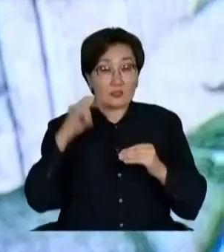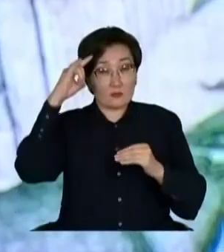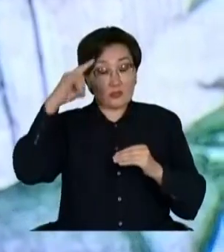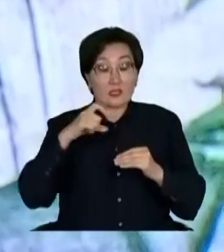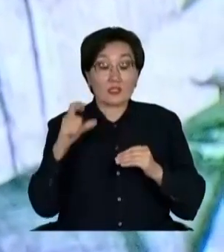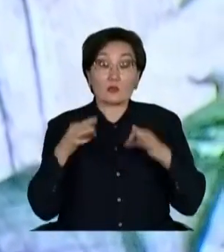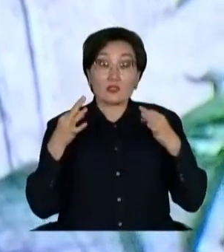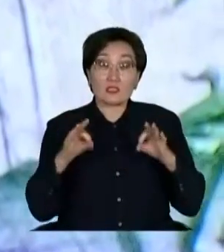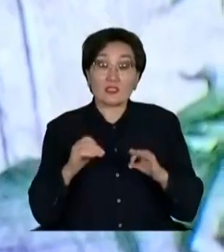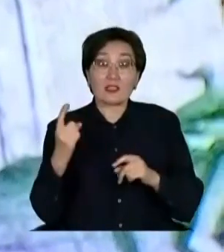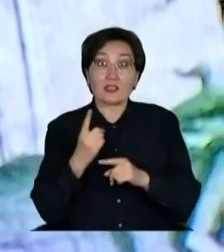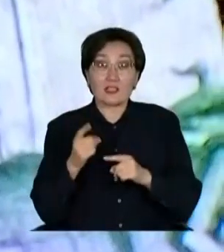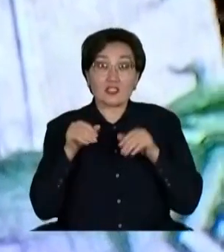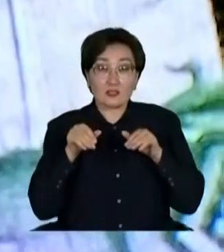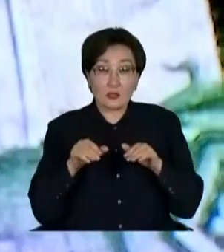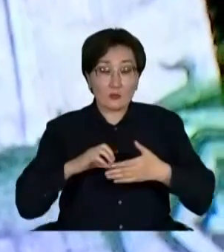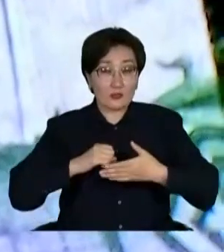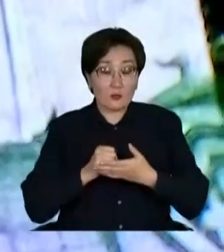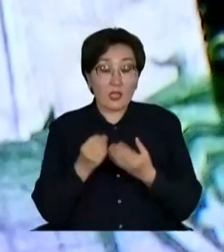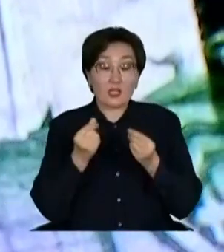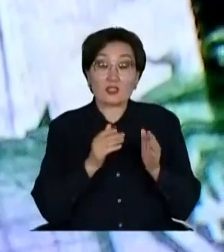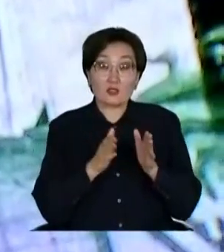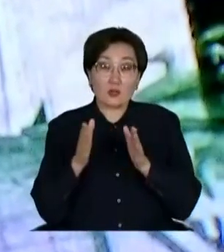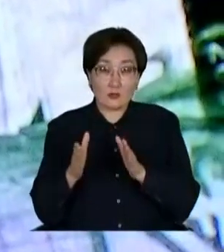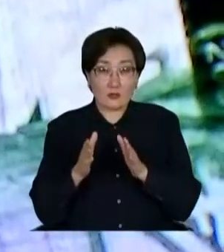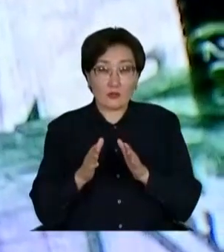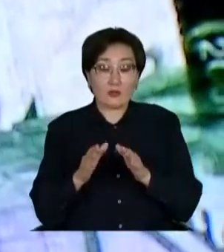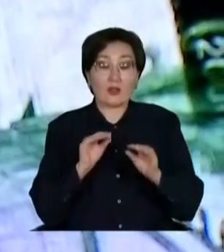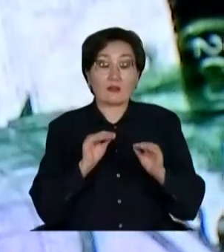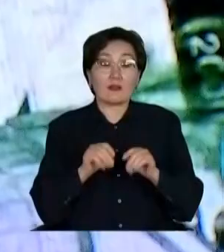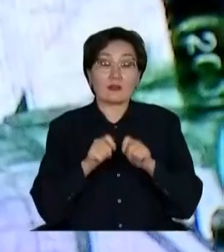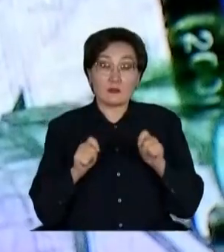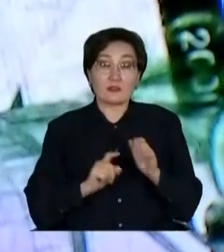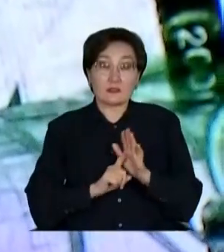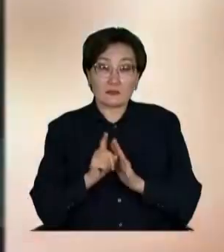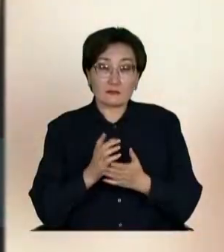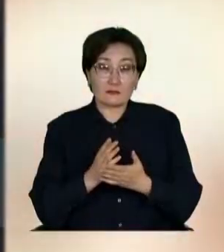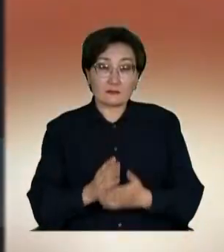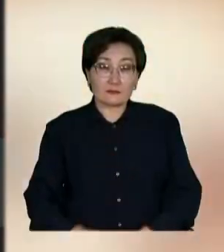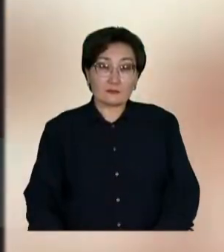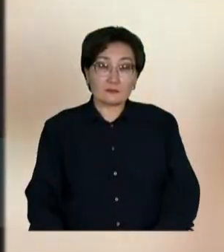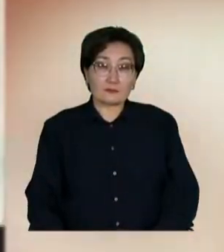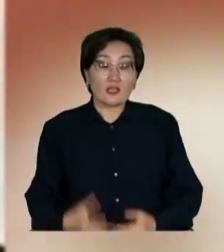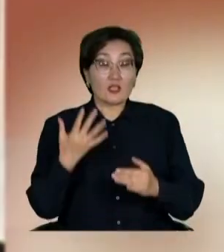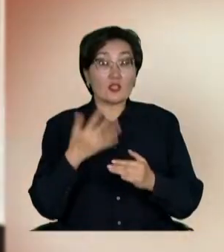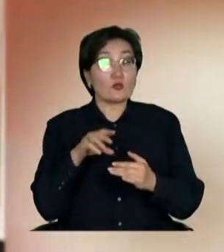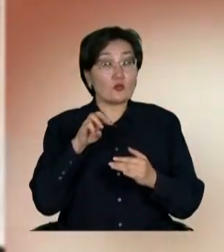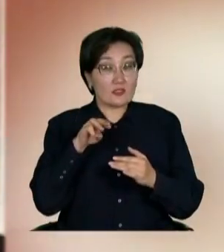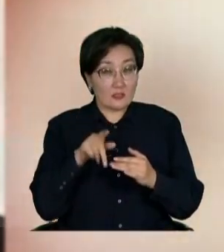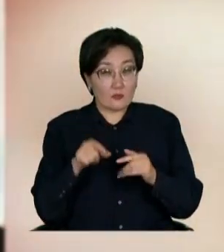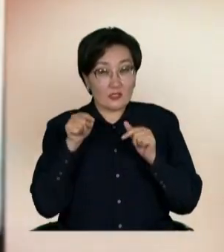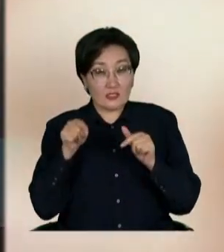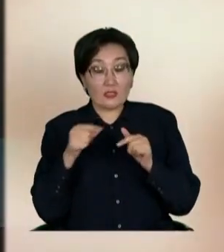экономикалық тәуелсіздігіне алғашқы қадам жасалып, қаржы жүйесі тұрақтанды. Сюжет көріңіз. Елу теңге.